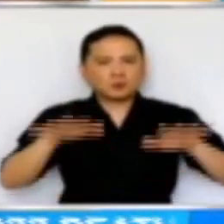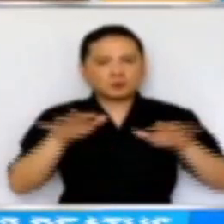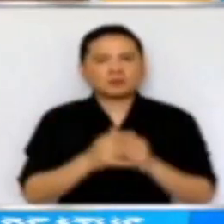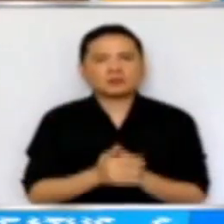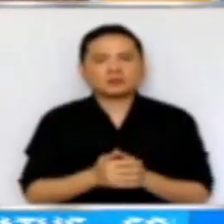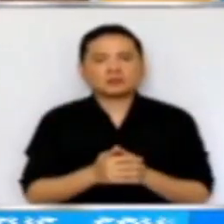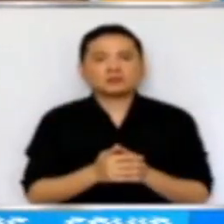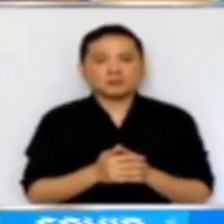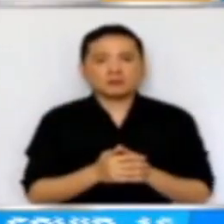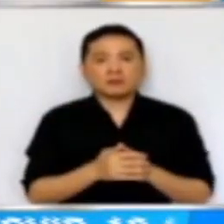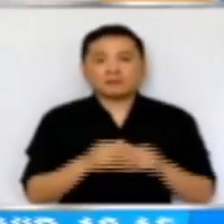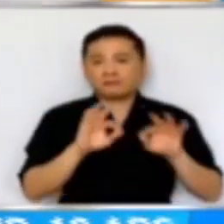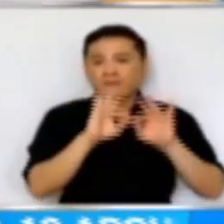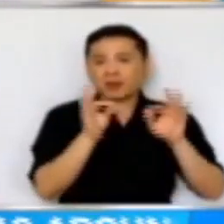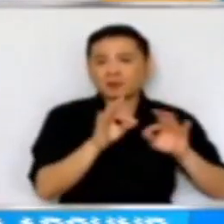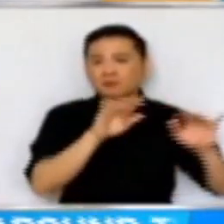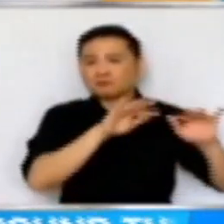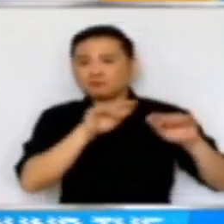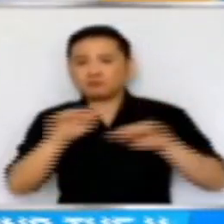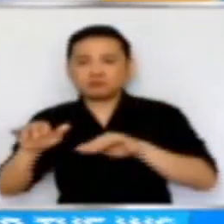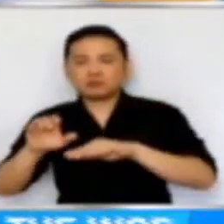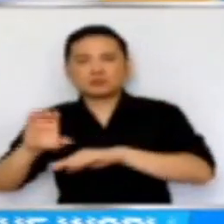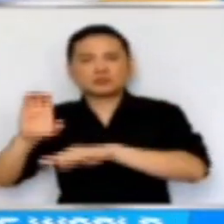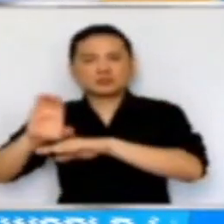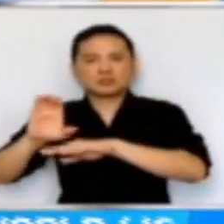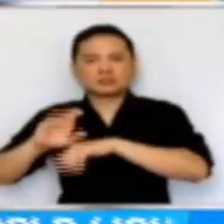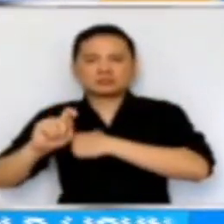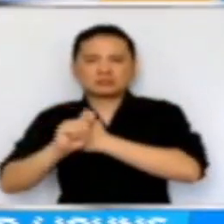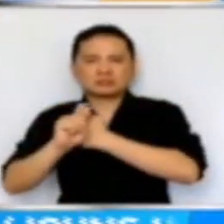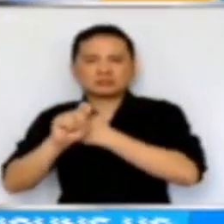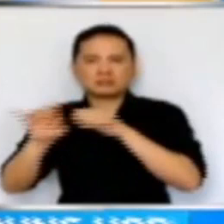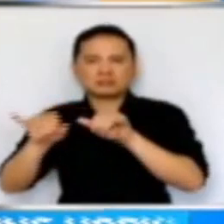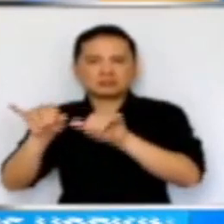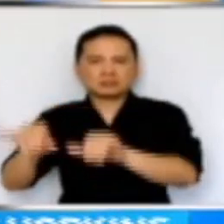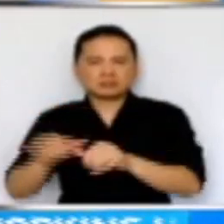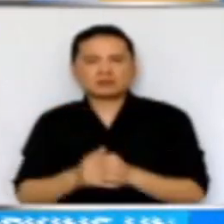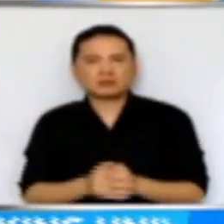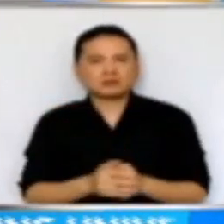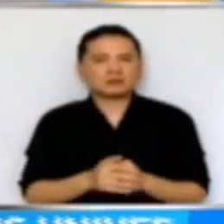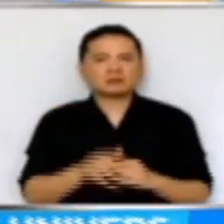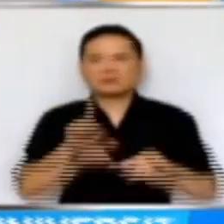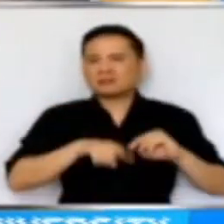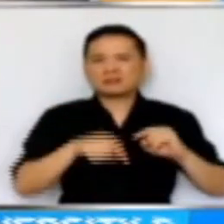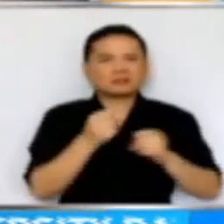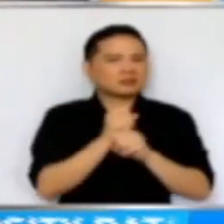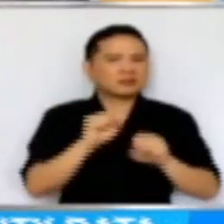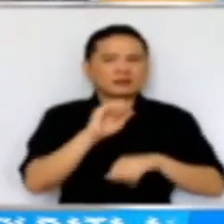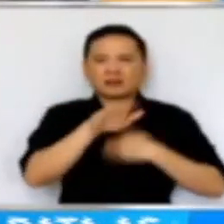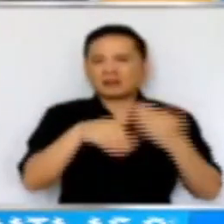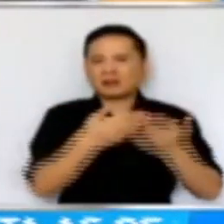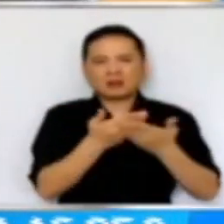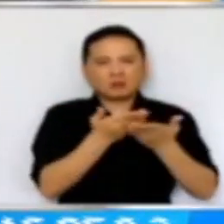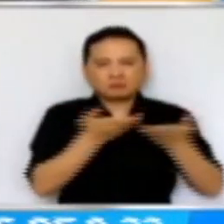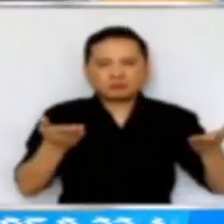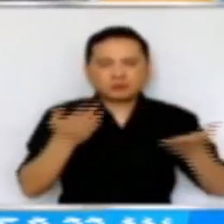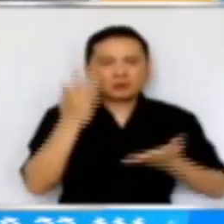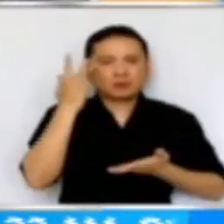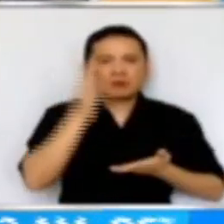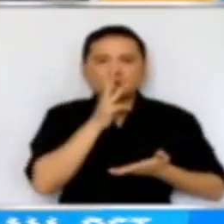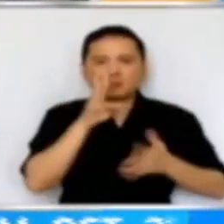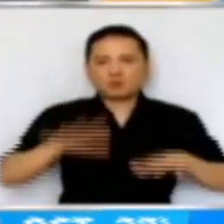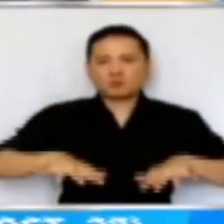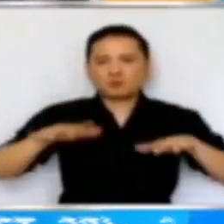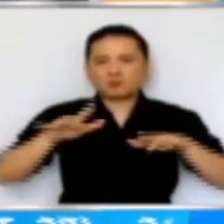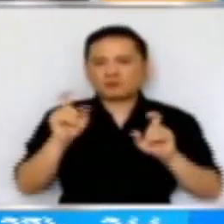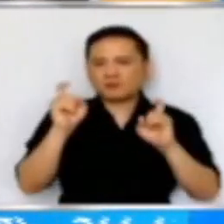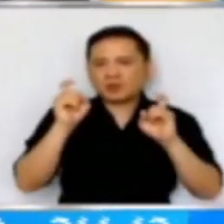simbahan. Wala na silang naisabang mga gamit dahil mabilis daw tumaas ang tubig na umabot pa hanggang Lieg. Ngayon lang daw ito nangyari